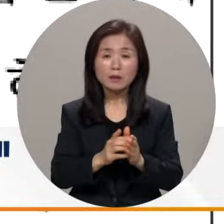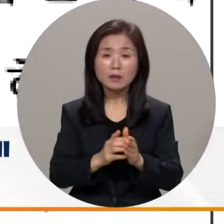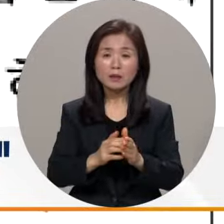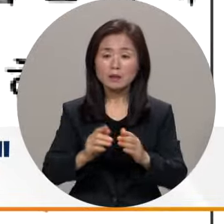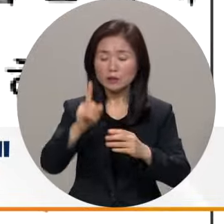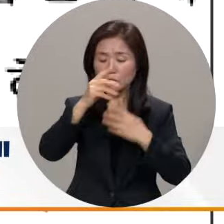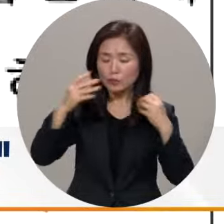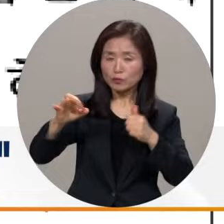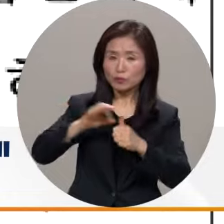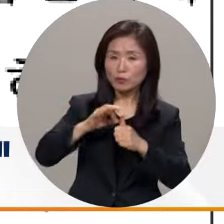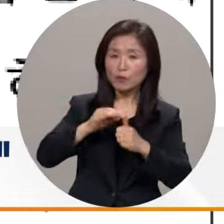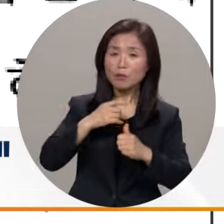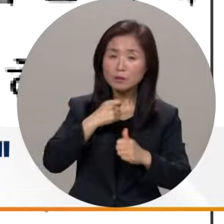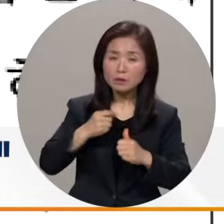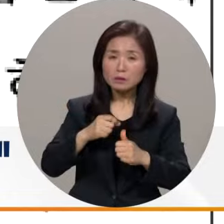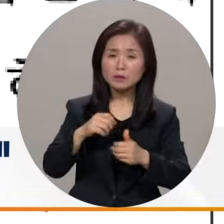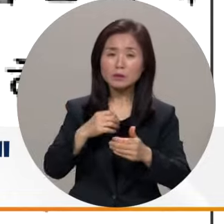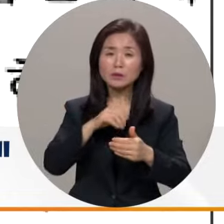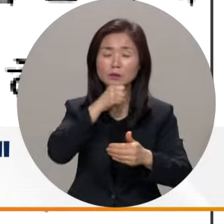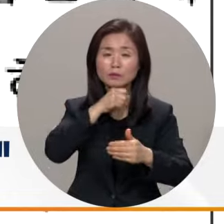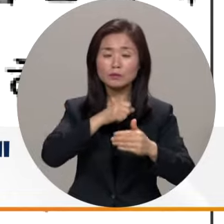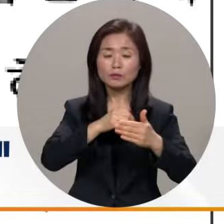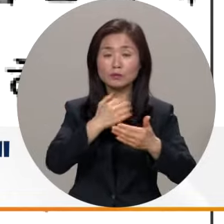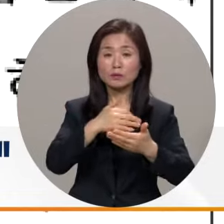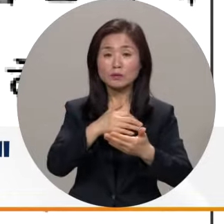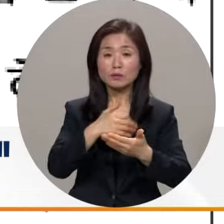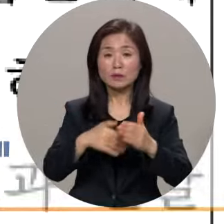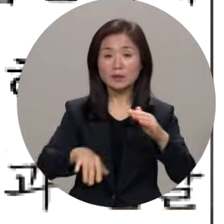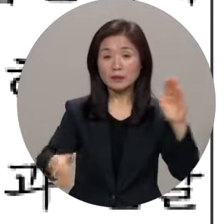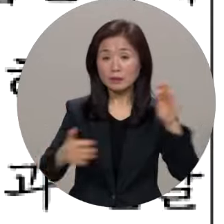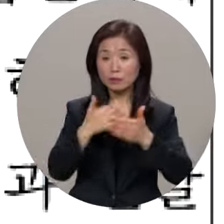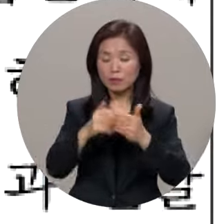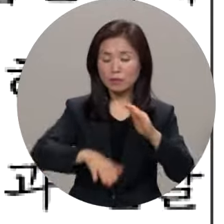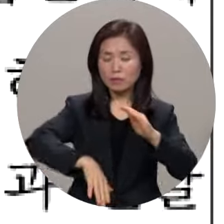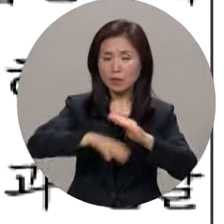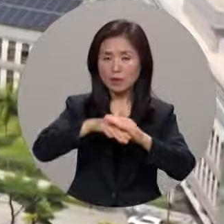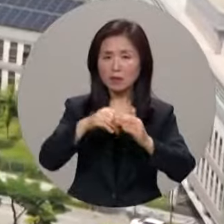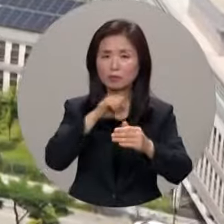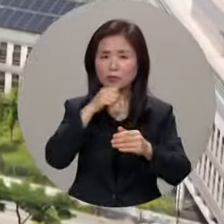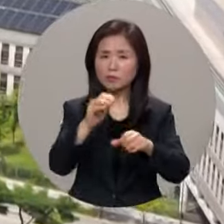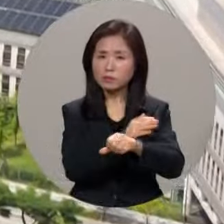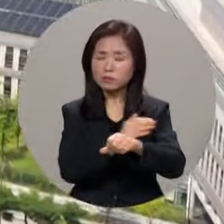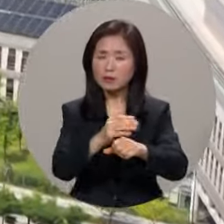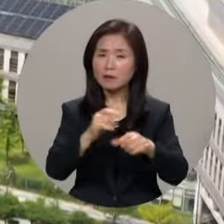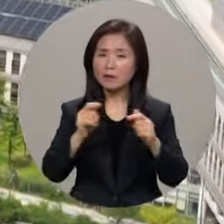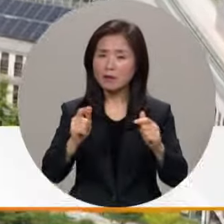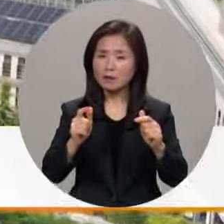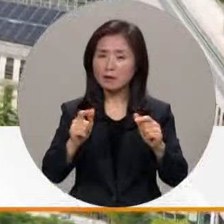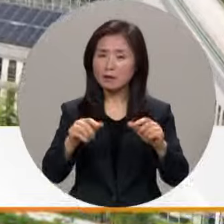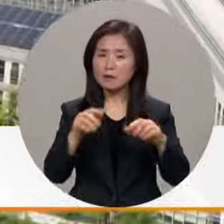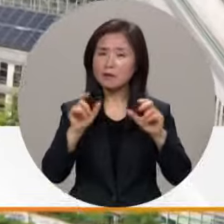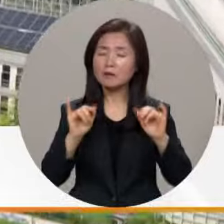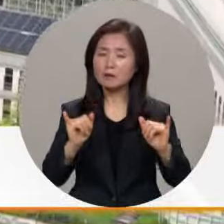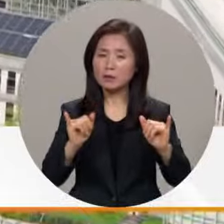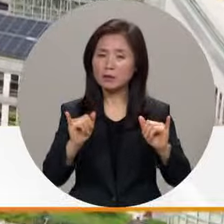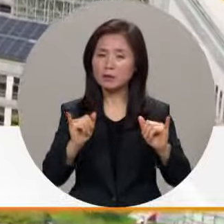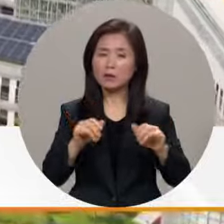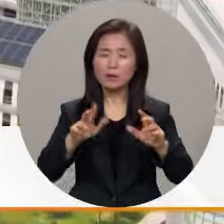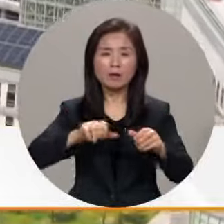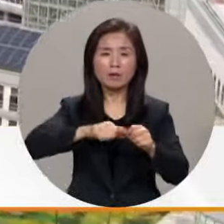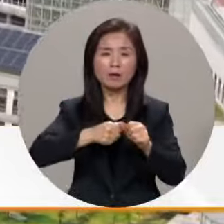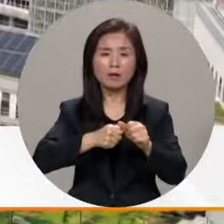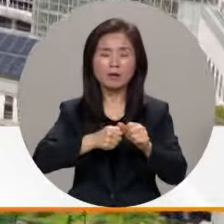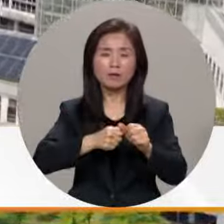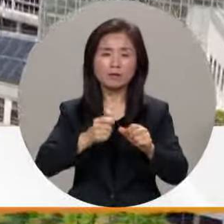앞으로 더 늘어날 수 있다고 보고 이례적으로 처벌 수위를 높였다고 밝혔습니다 한계지 이렇게 하는 경우가